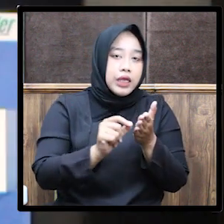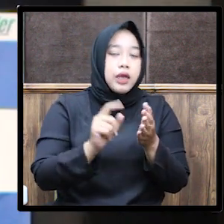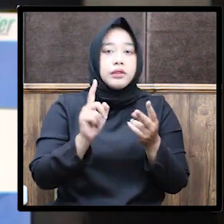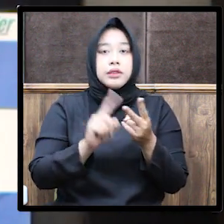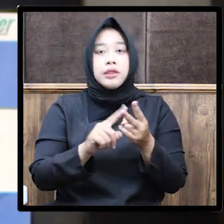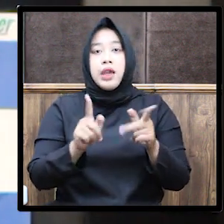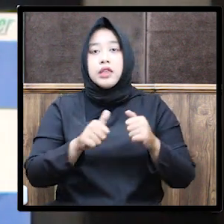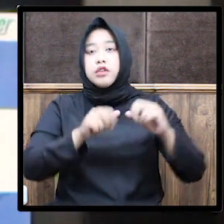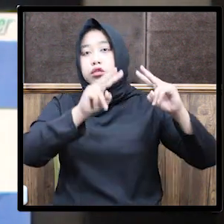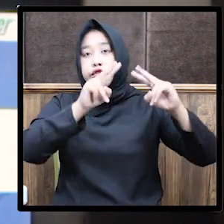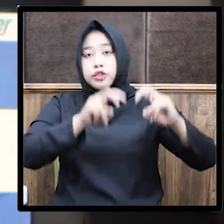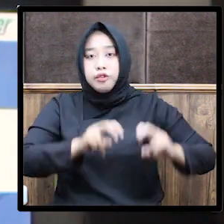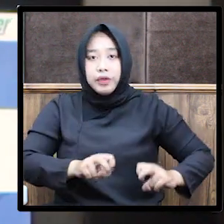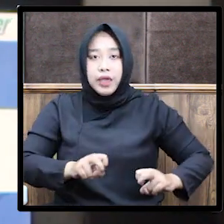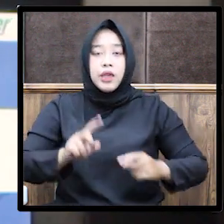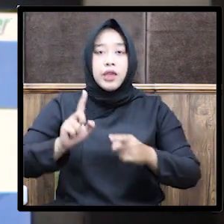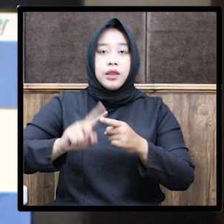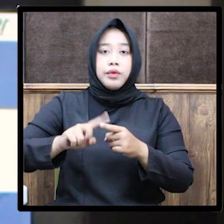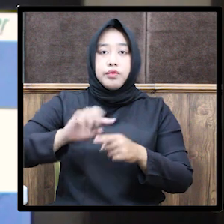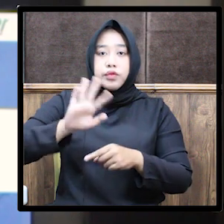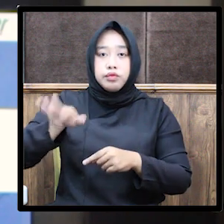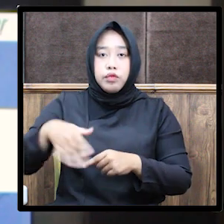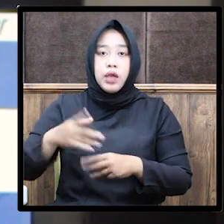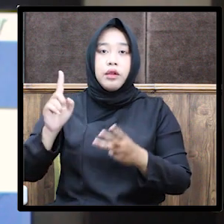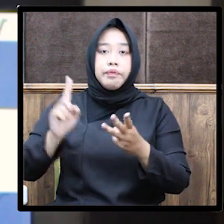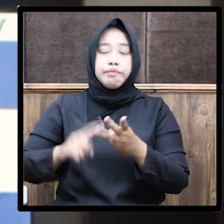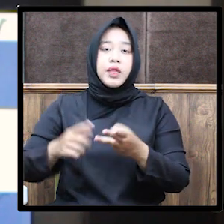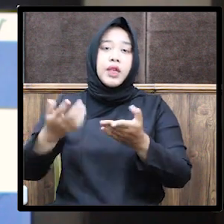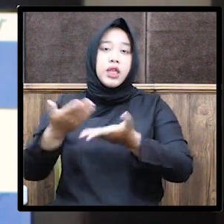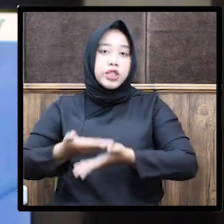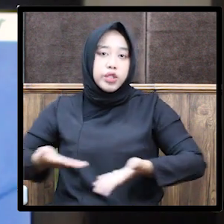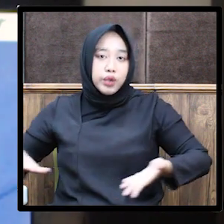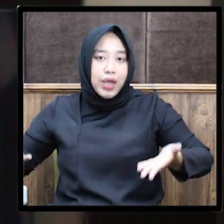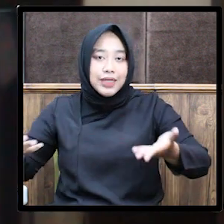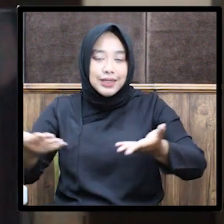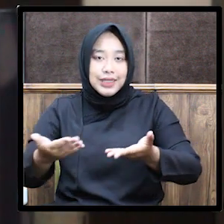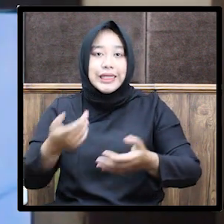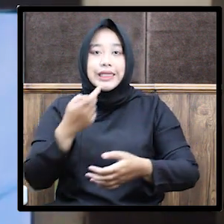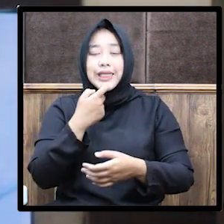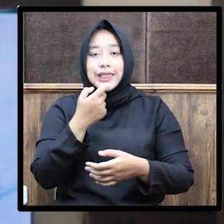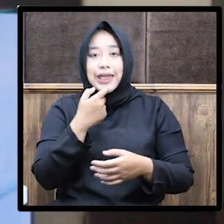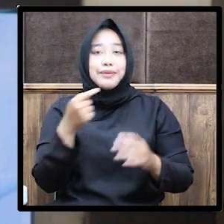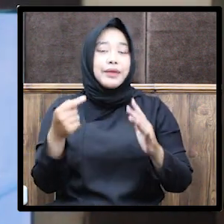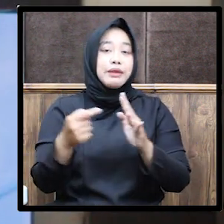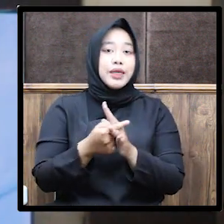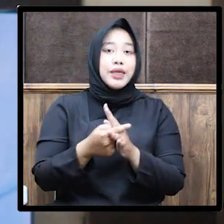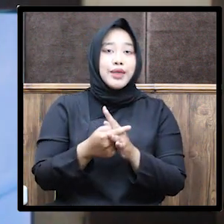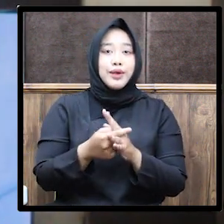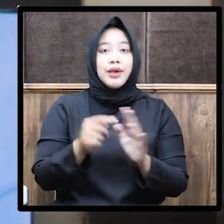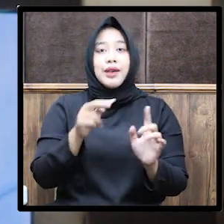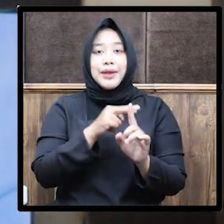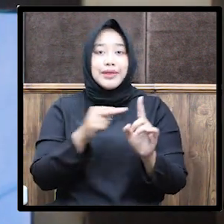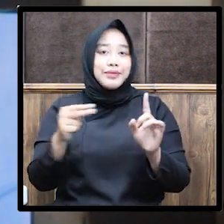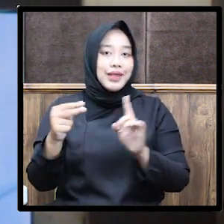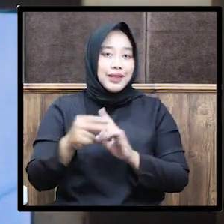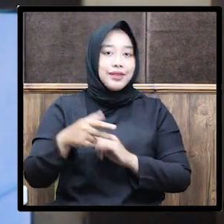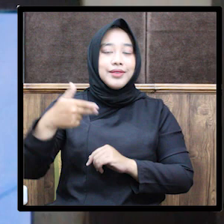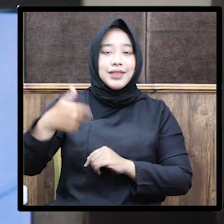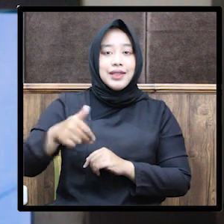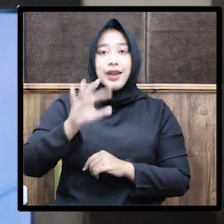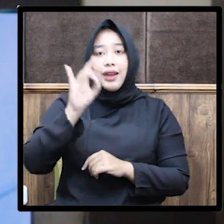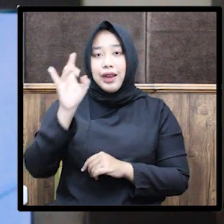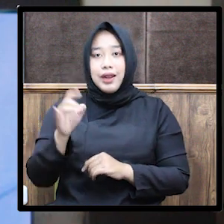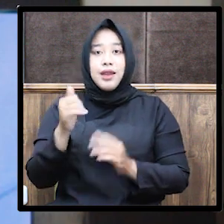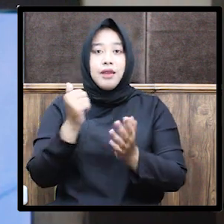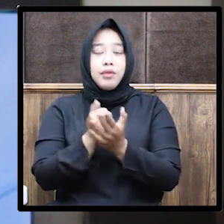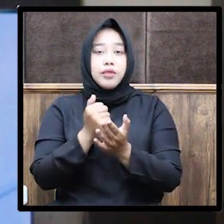teman-teman termasuk juga situasi apa terkait dengan penyelenggara pemilu soal perspektif gender dan disabilitasnya itu